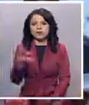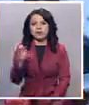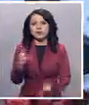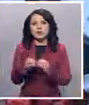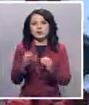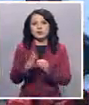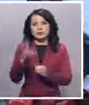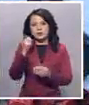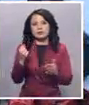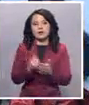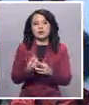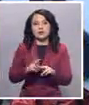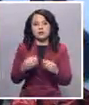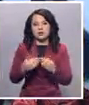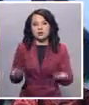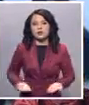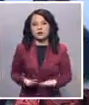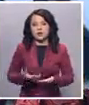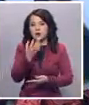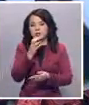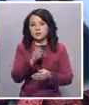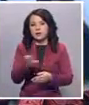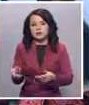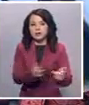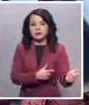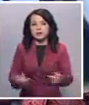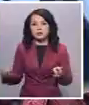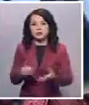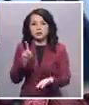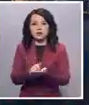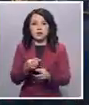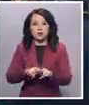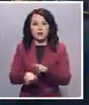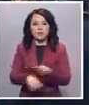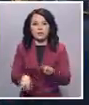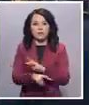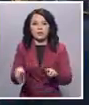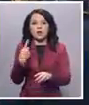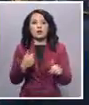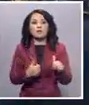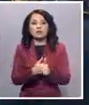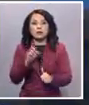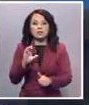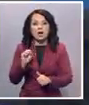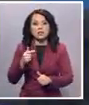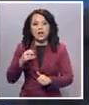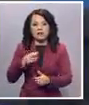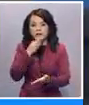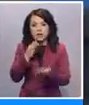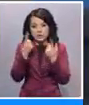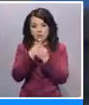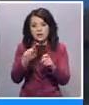Қазанның 15-ine дейін еліміздегі тұрғын үйлердің барлығы жылу беру маусымына дайын болуы тиіс. Бұл туралы бүгін премьер-министрдің бірінші орынбасары Бақытжан Сағынтаев